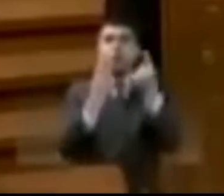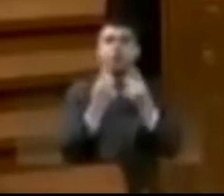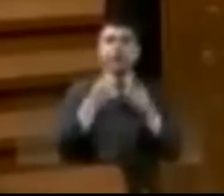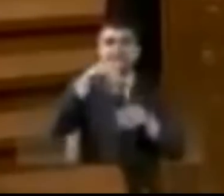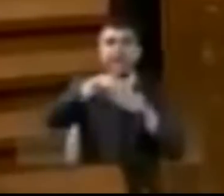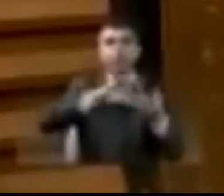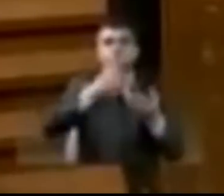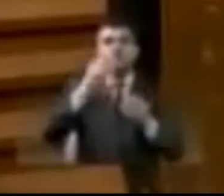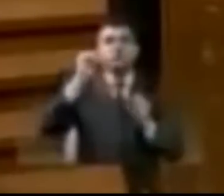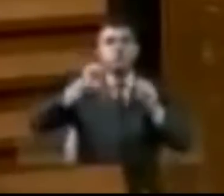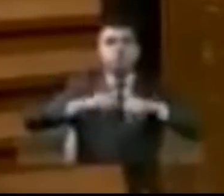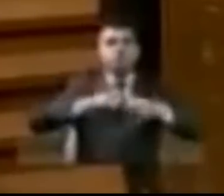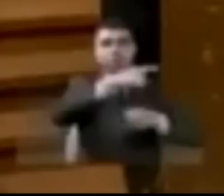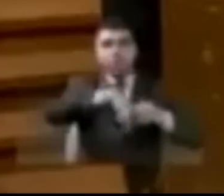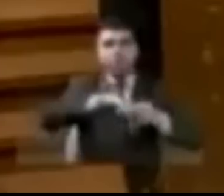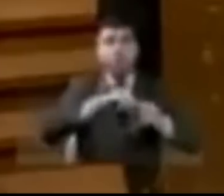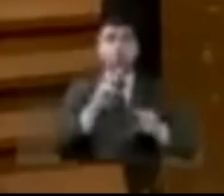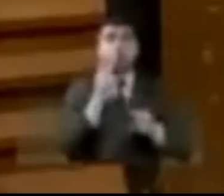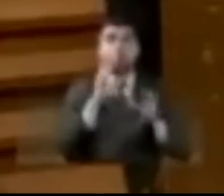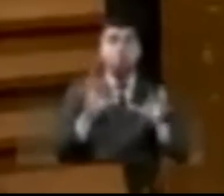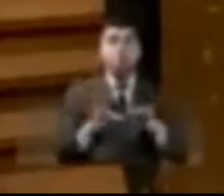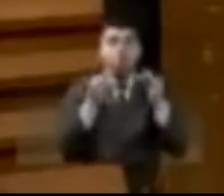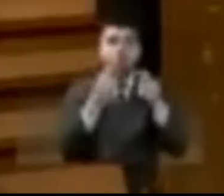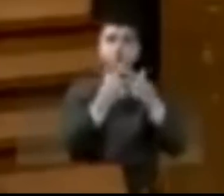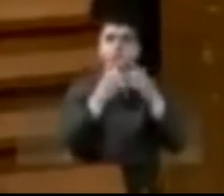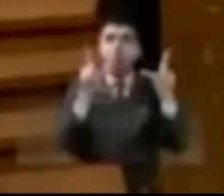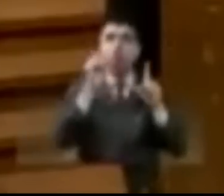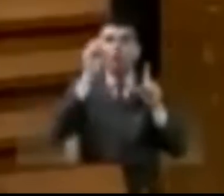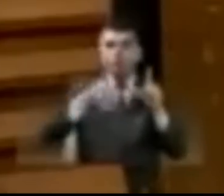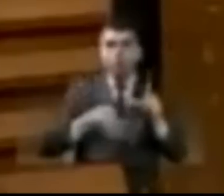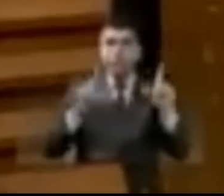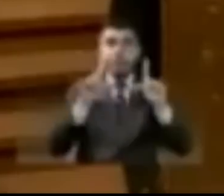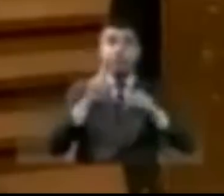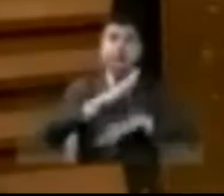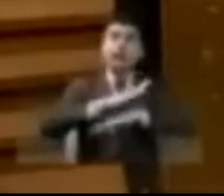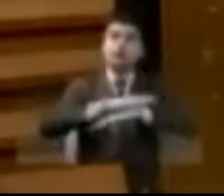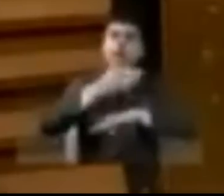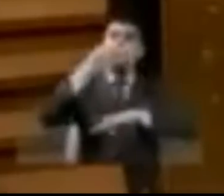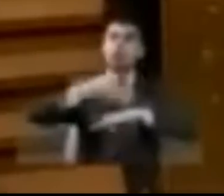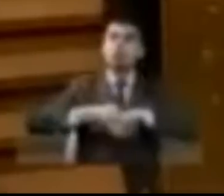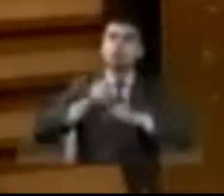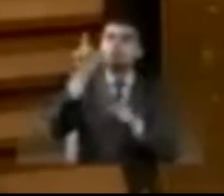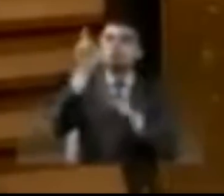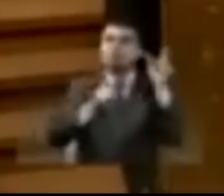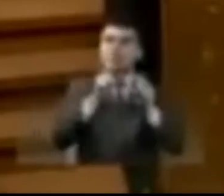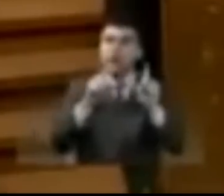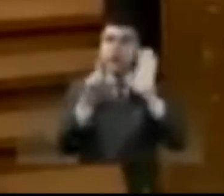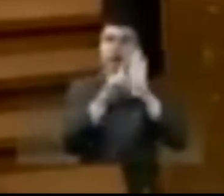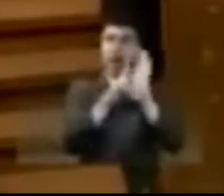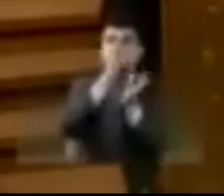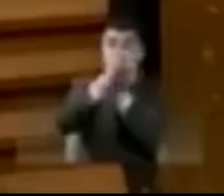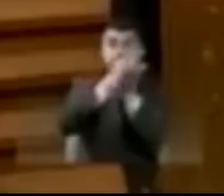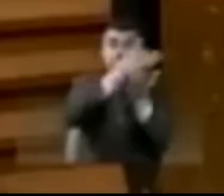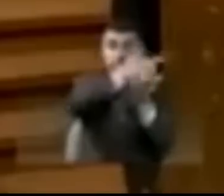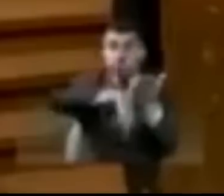165 الخاص بلاهاكا أي بالسمع البصري. علاش؟ لأن كنضمنوا الحق للمغاربة في المعلومة. أنا